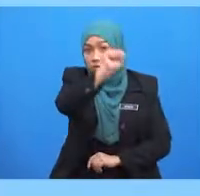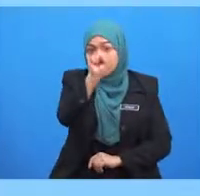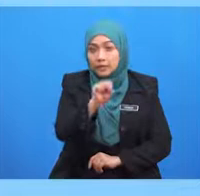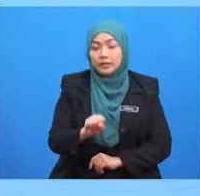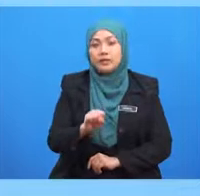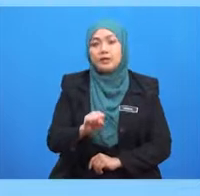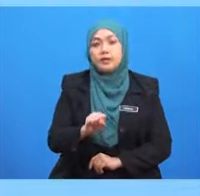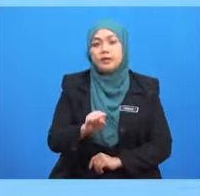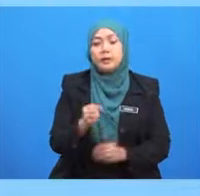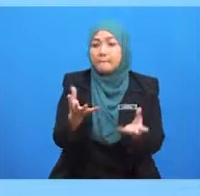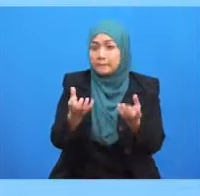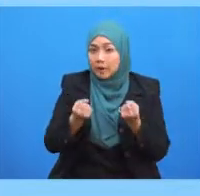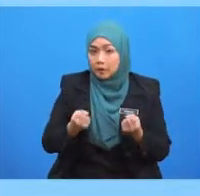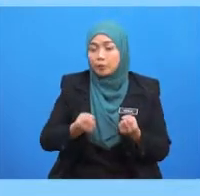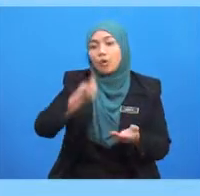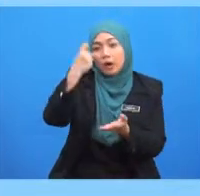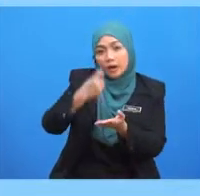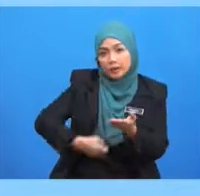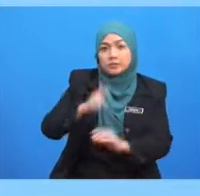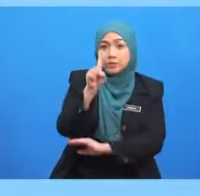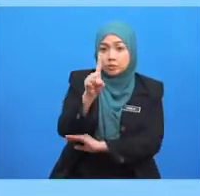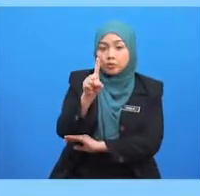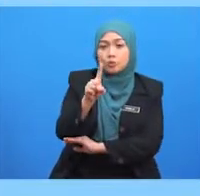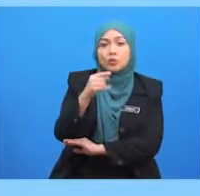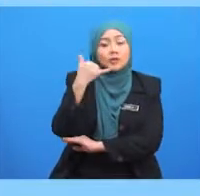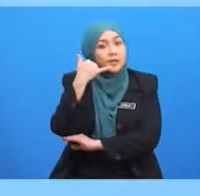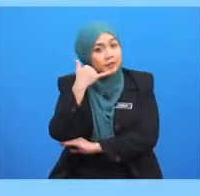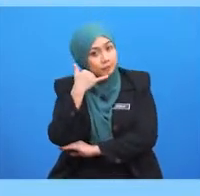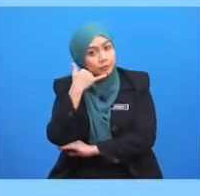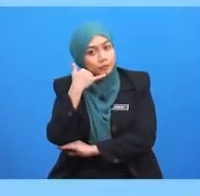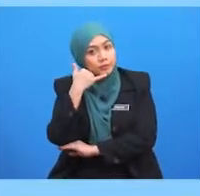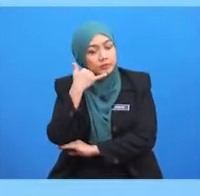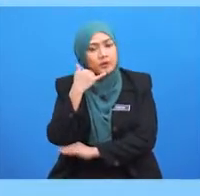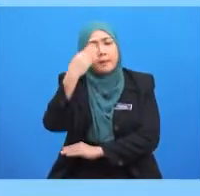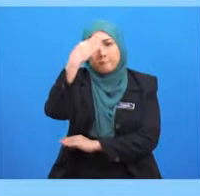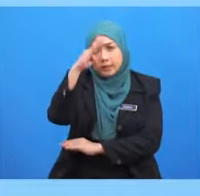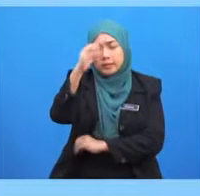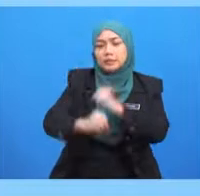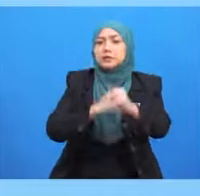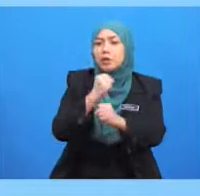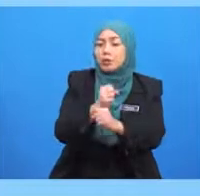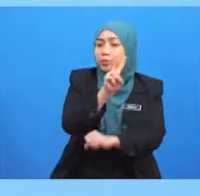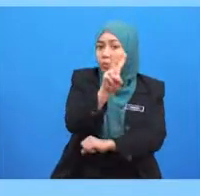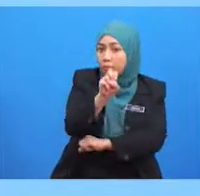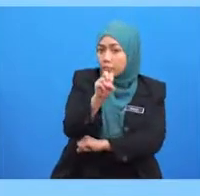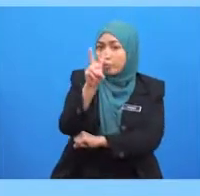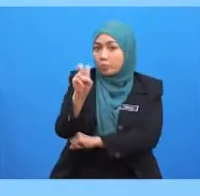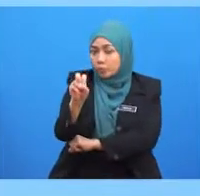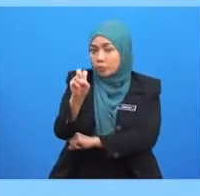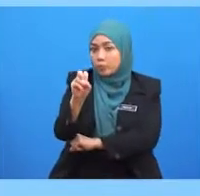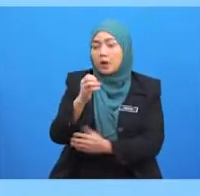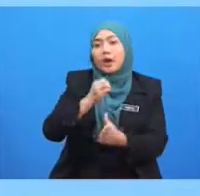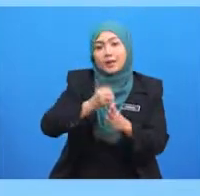lain berkehendak kan harga satu unit telepon pintar pagi tahun 2020